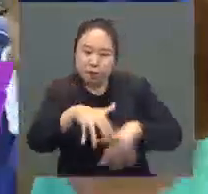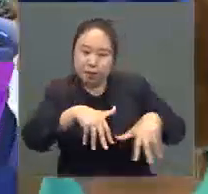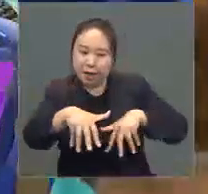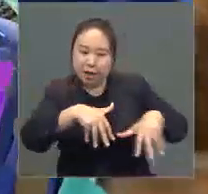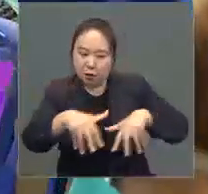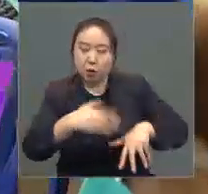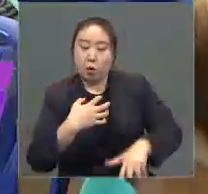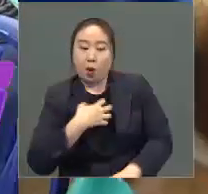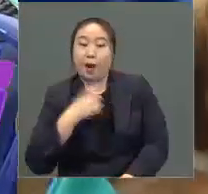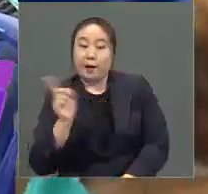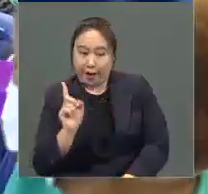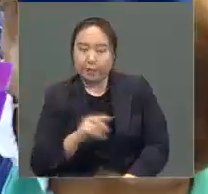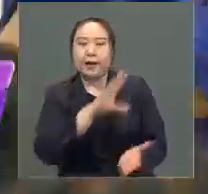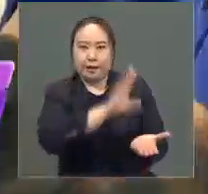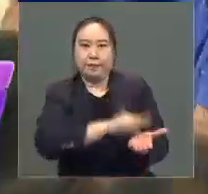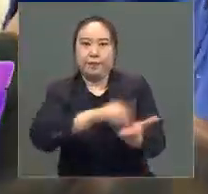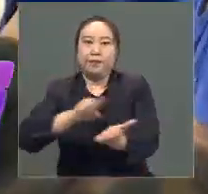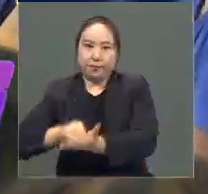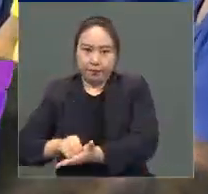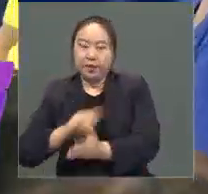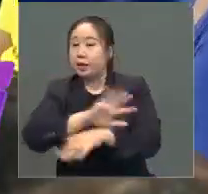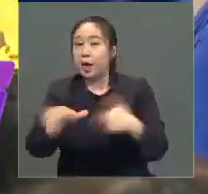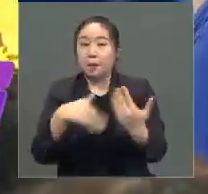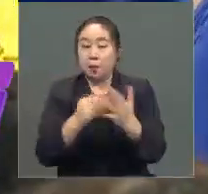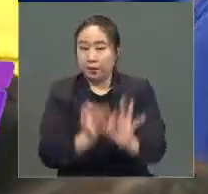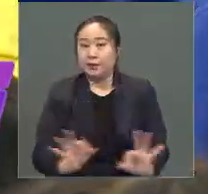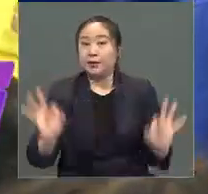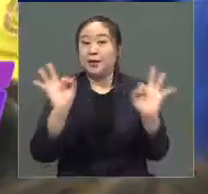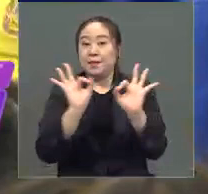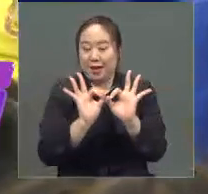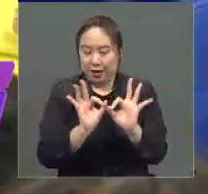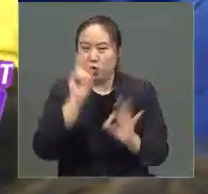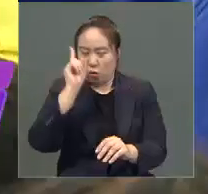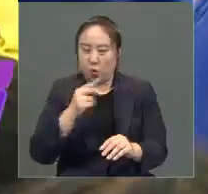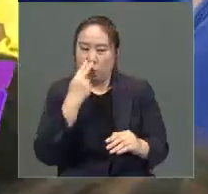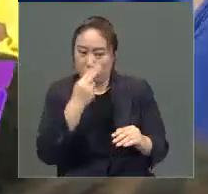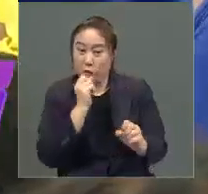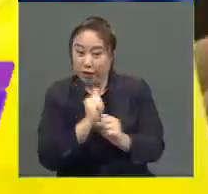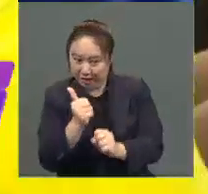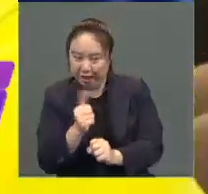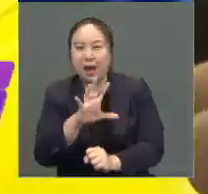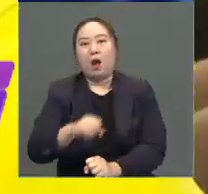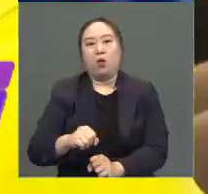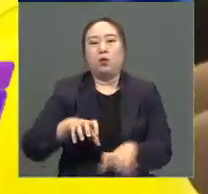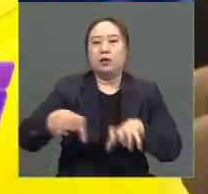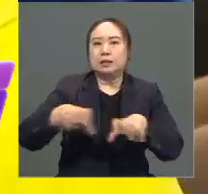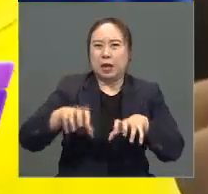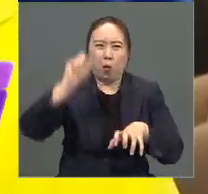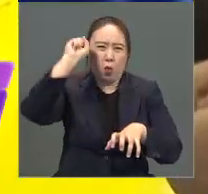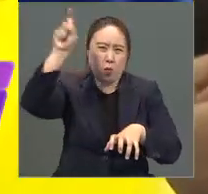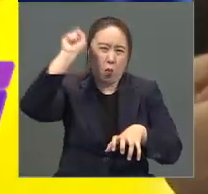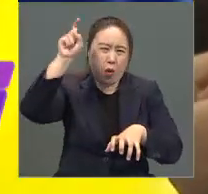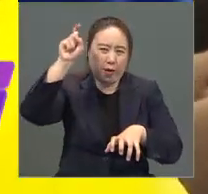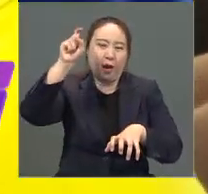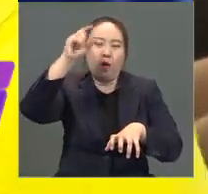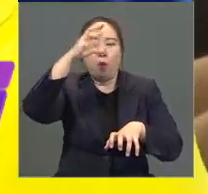ชาชนต้องการอะไรซึ่งทุกอย่างก็ต้องอยู่บนพื้นฐานความเป็นไปได้ด้วยต้องมีการจัดลำดับความเร่งด่ว